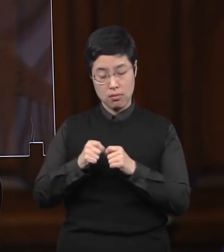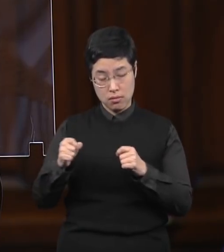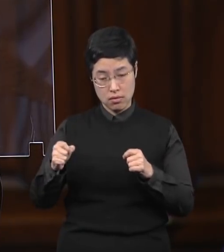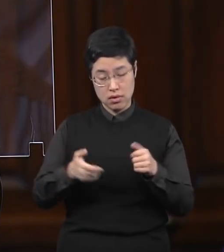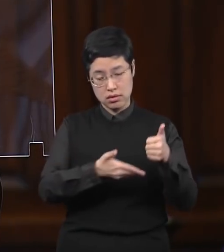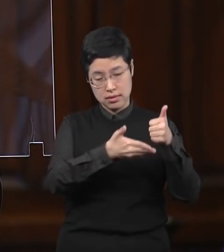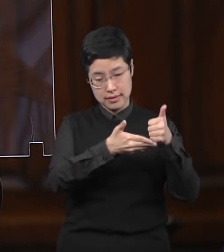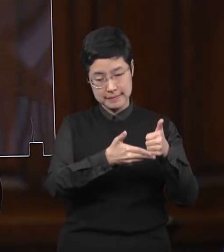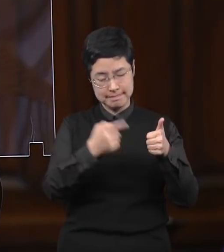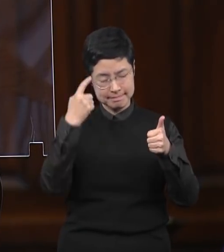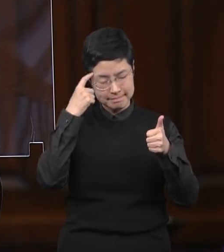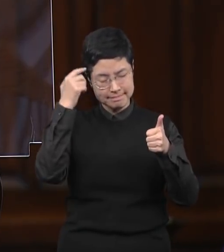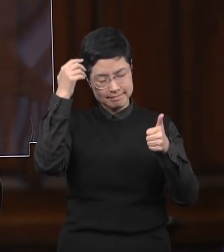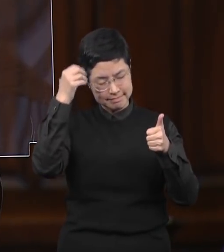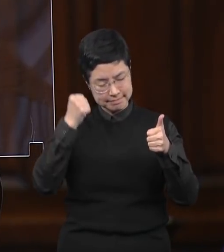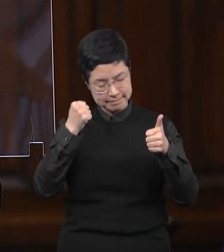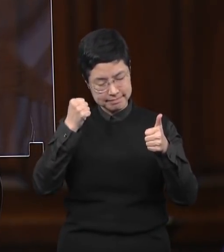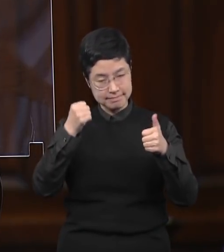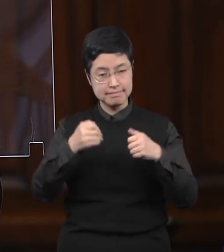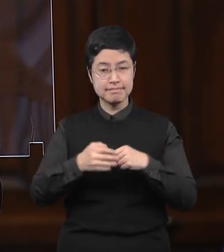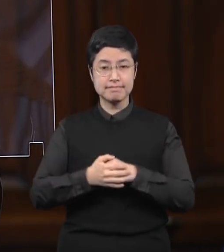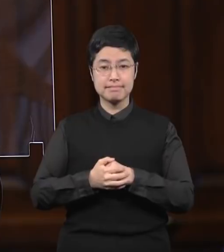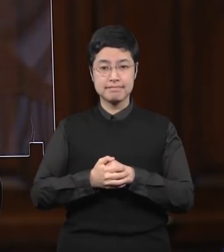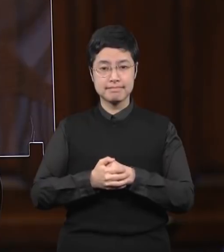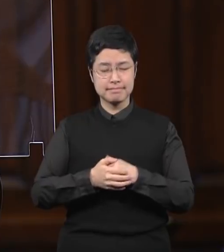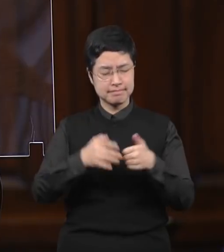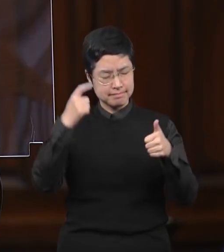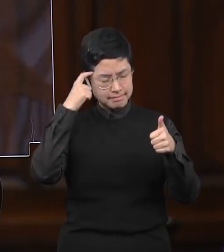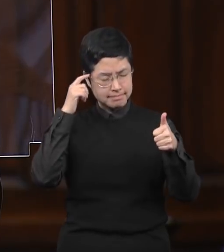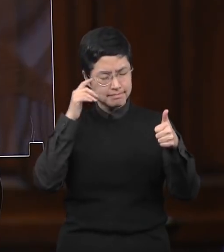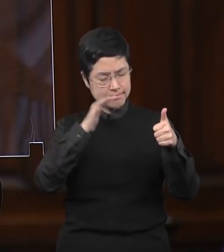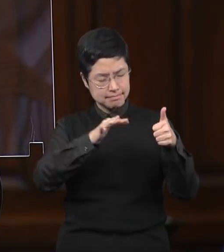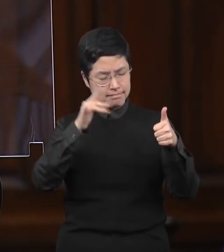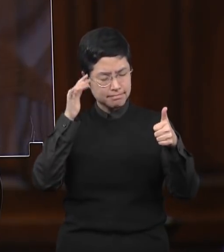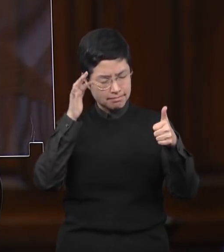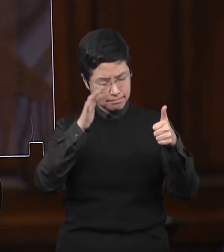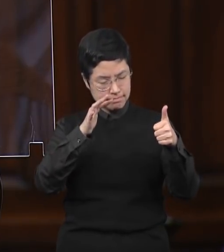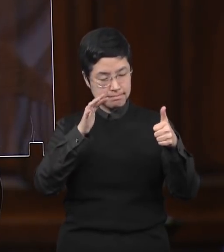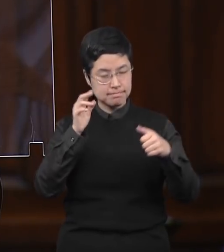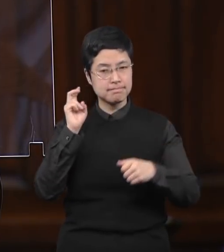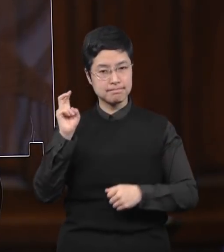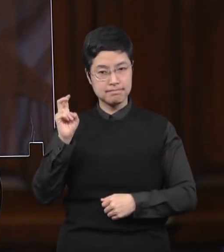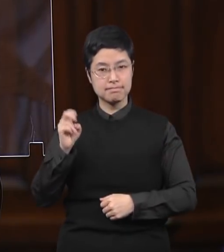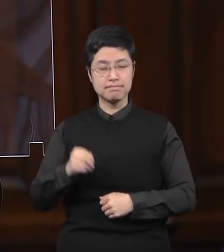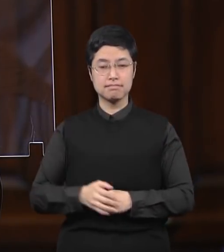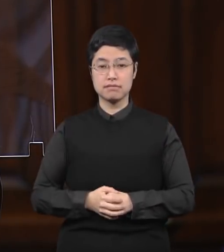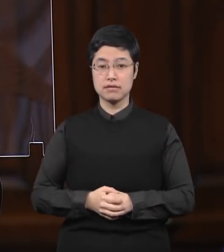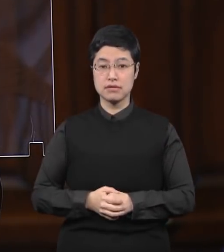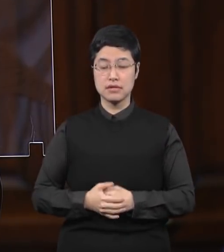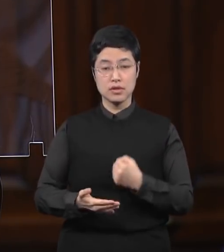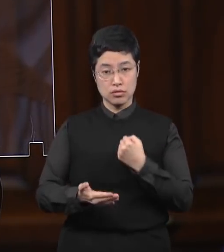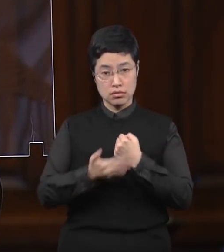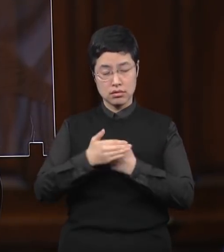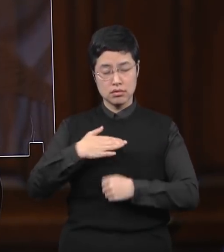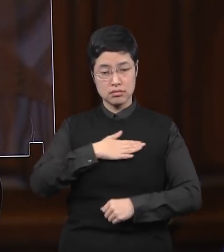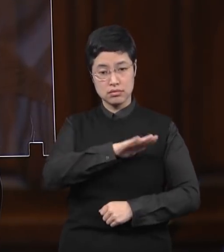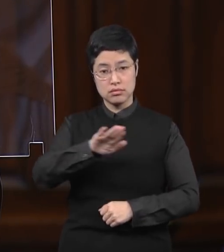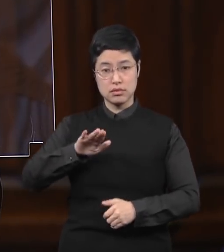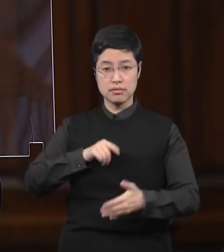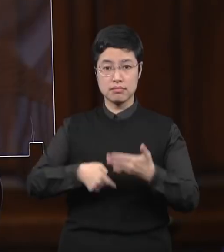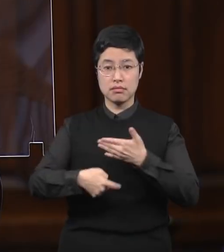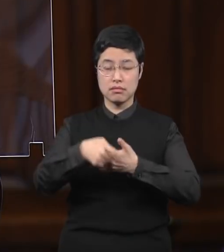주기영님을 생각하며 매우 그리워할 것입니다. 그래서 우리의 마음은